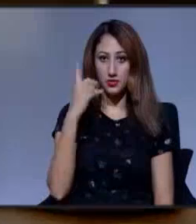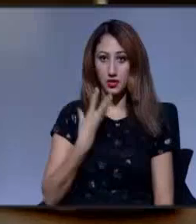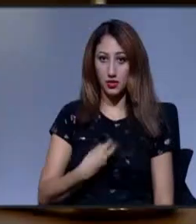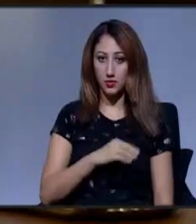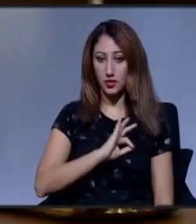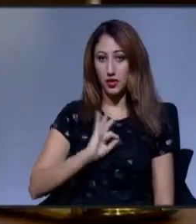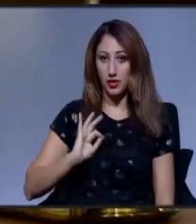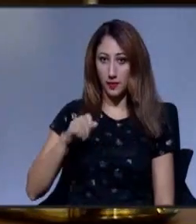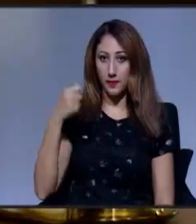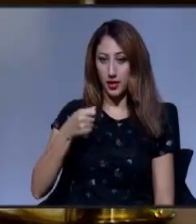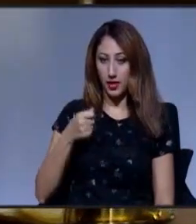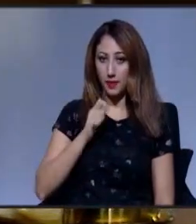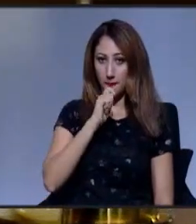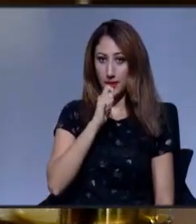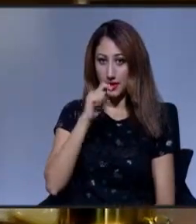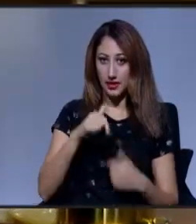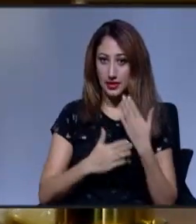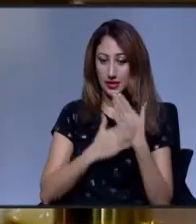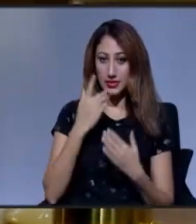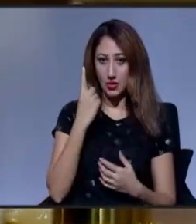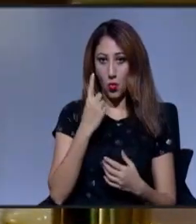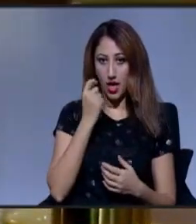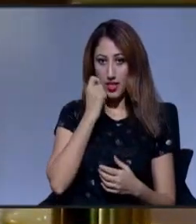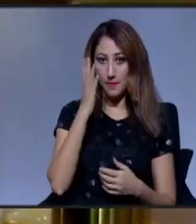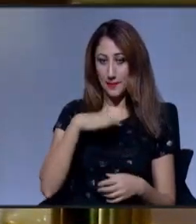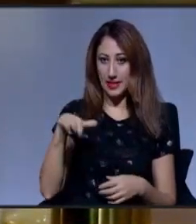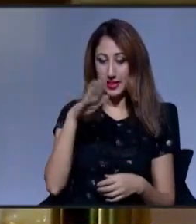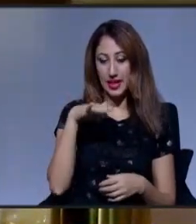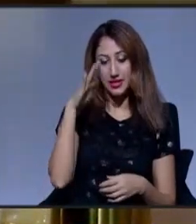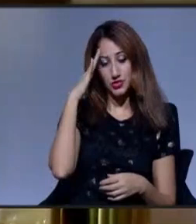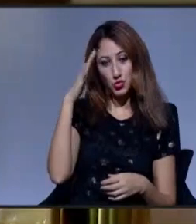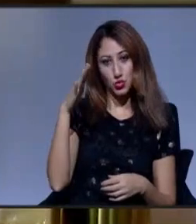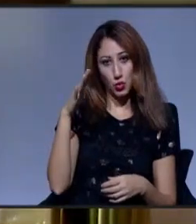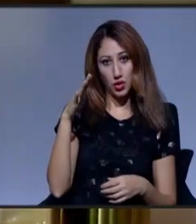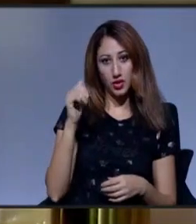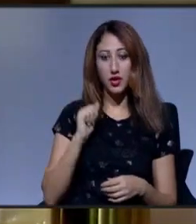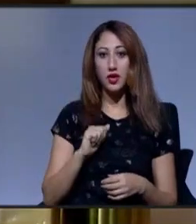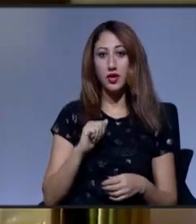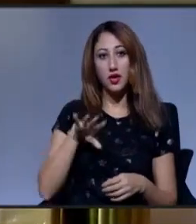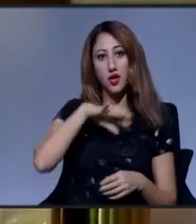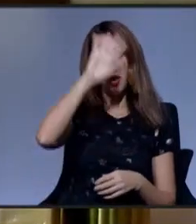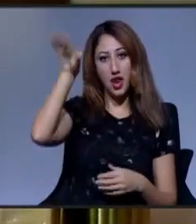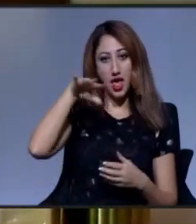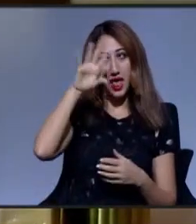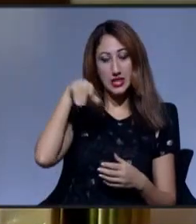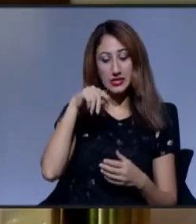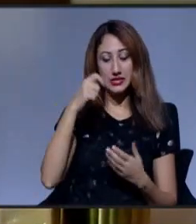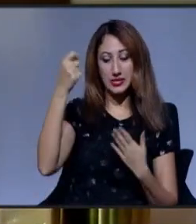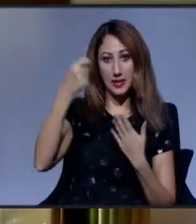اهلا بحضراتكم وحلقه جديده. واحد من الناس اولا بشكركم جدا على رد الفعل الجميل من